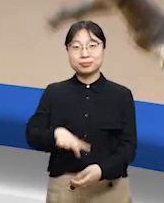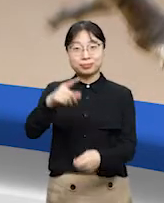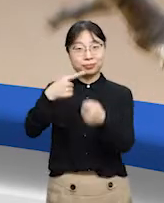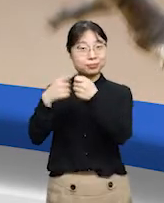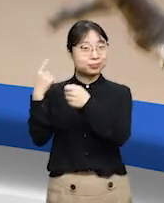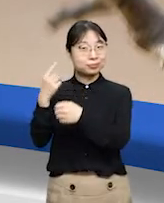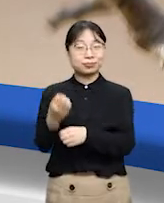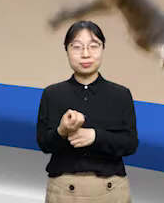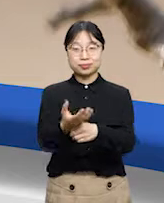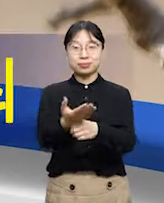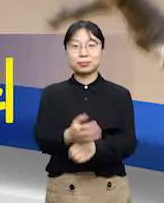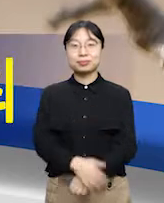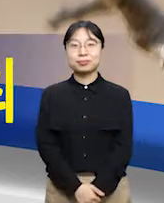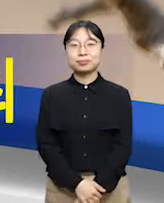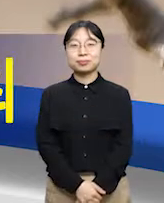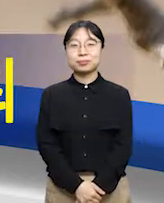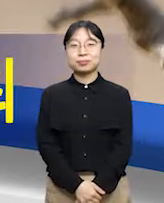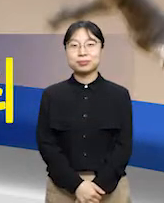첫 소식입니다.